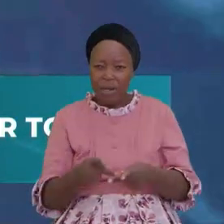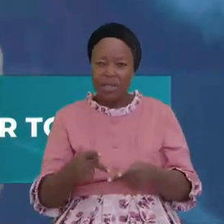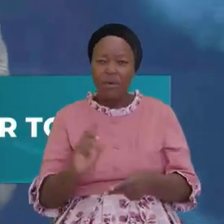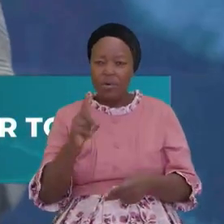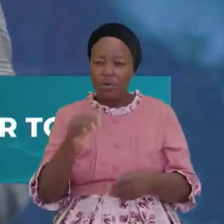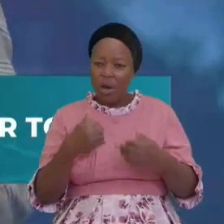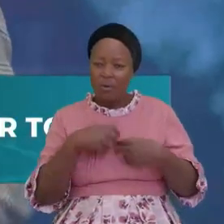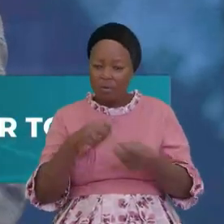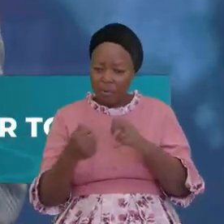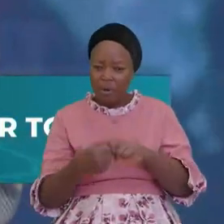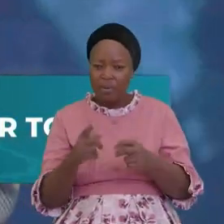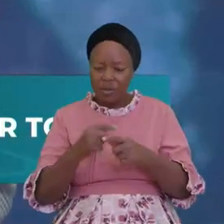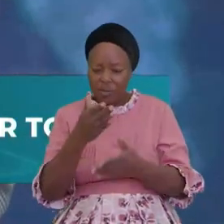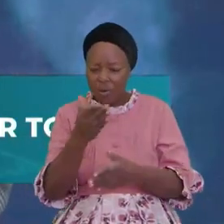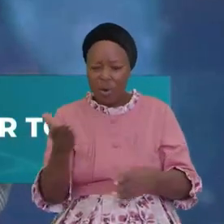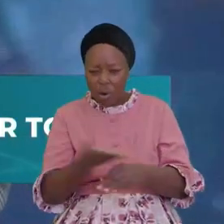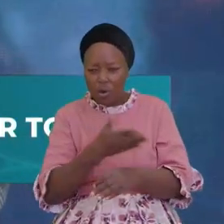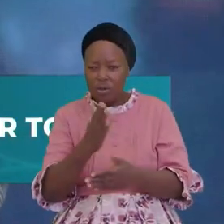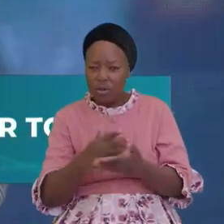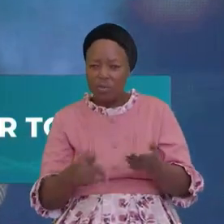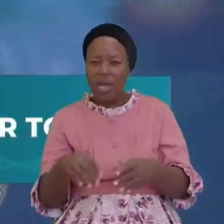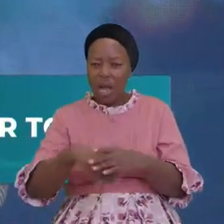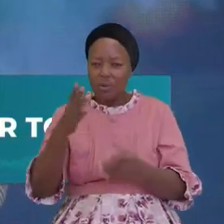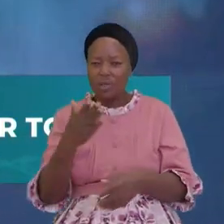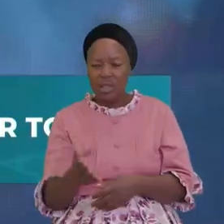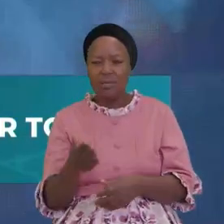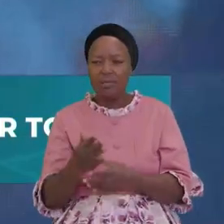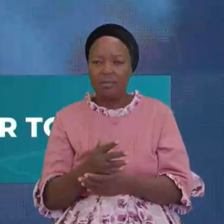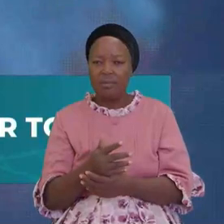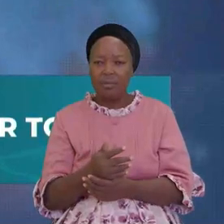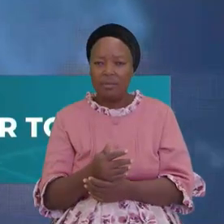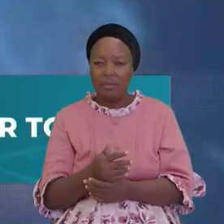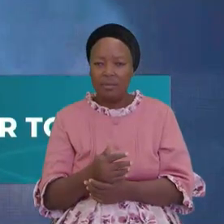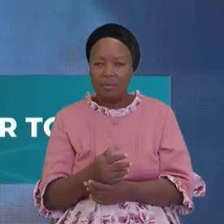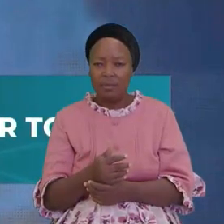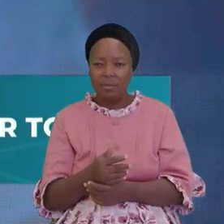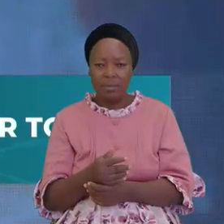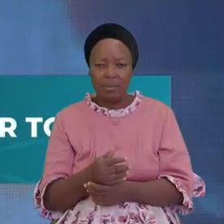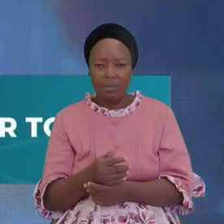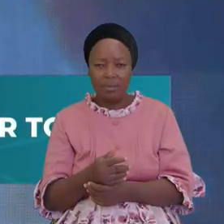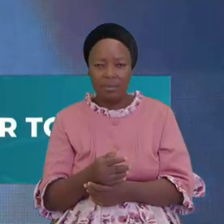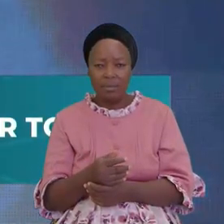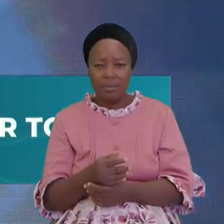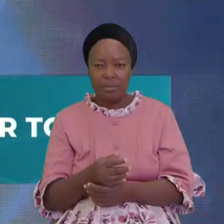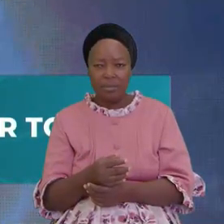Et il veut toucher l'endroit. Et il veut couper quelque chose là où tu as le mal.